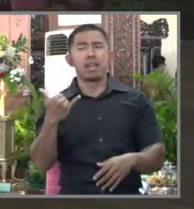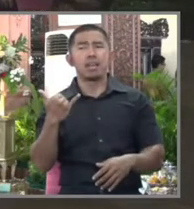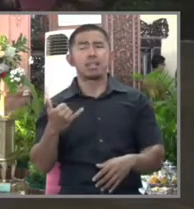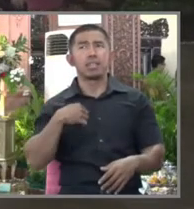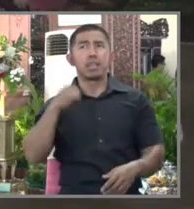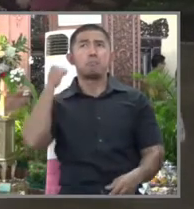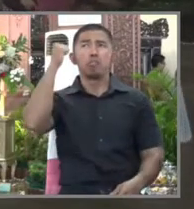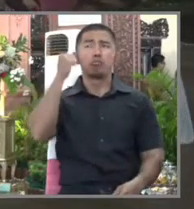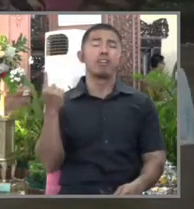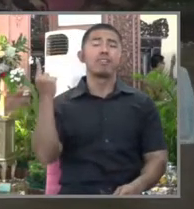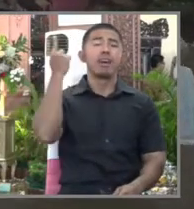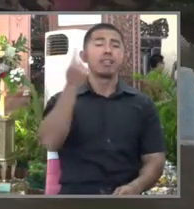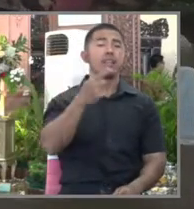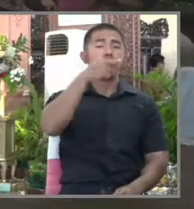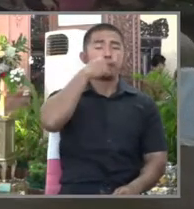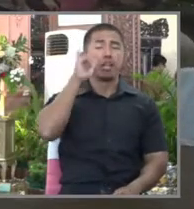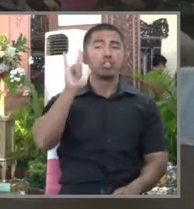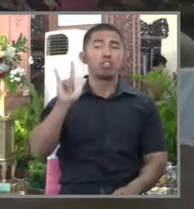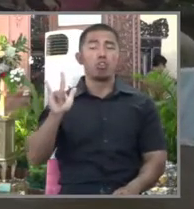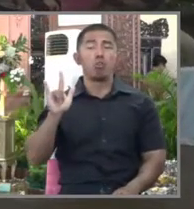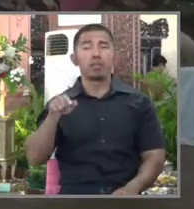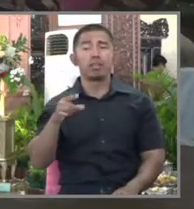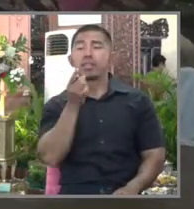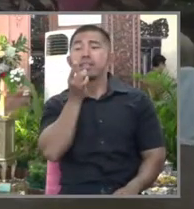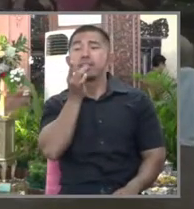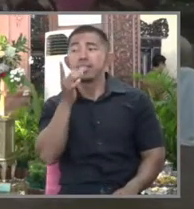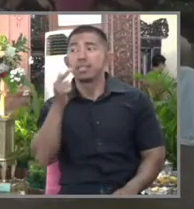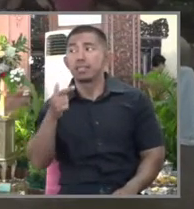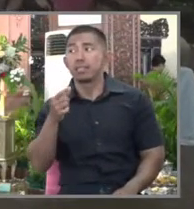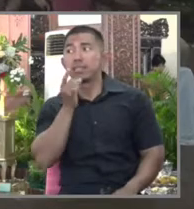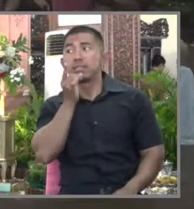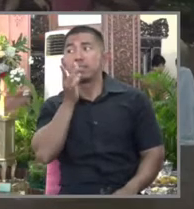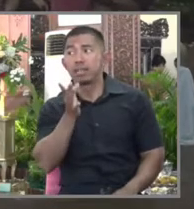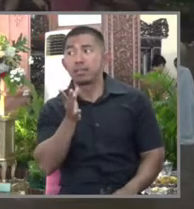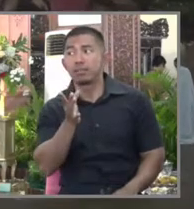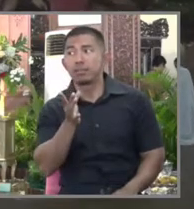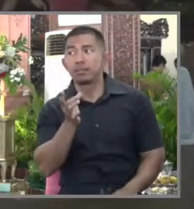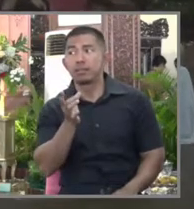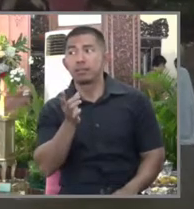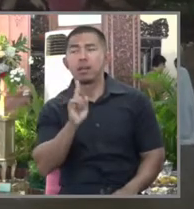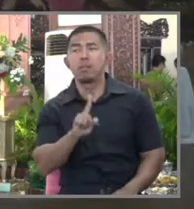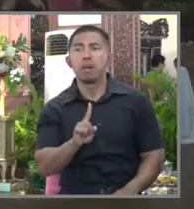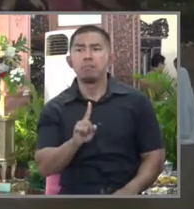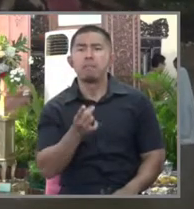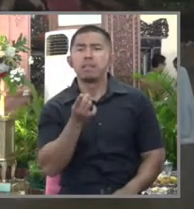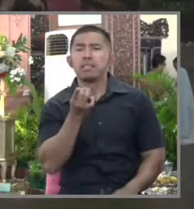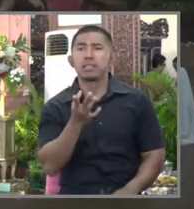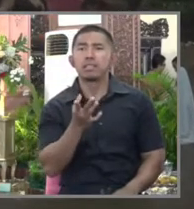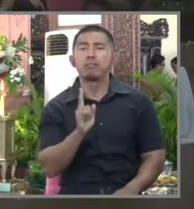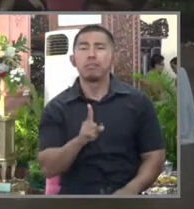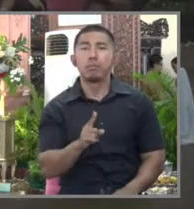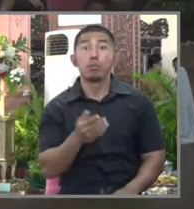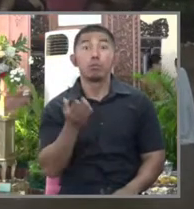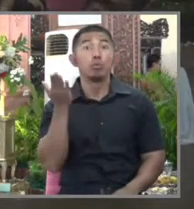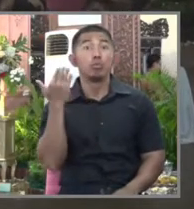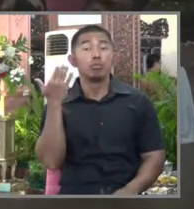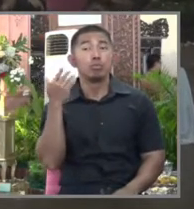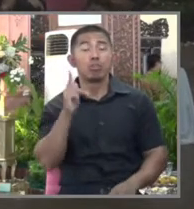Presiden. Pak, izinkan saja. Lalu kenapa kok tidak diizinkan? Karena dulu